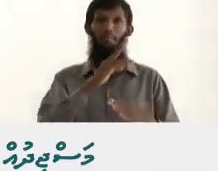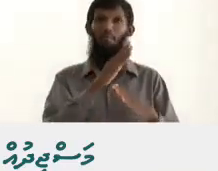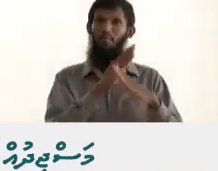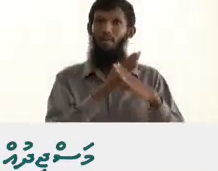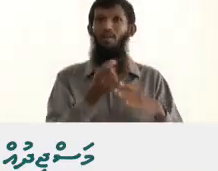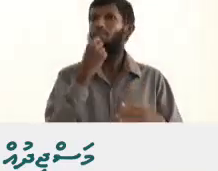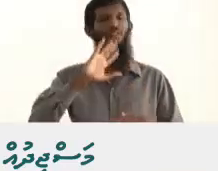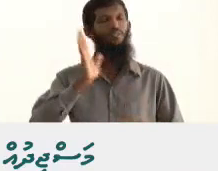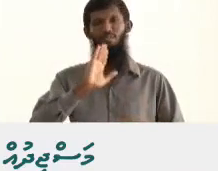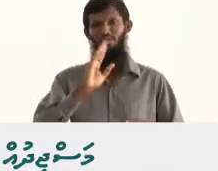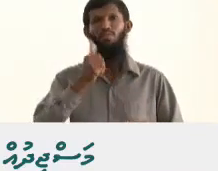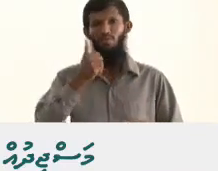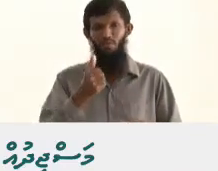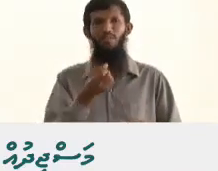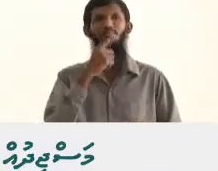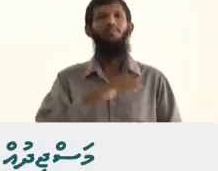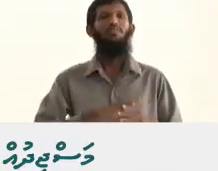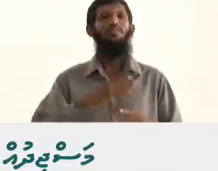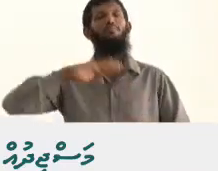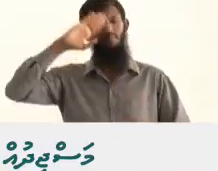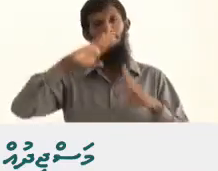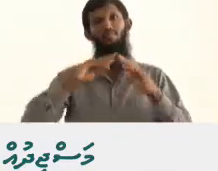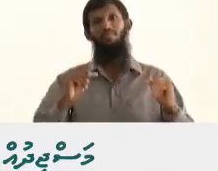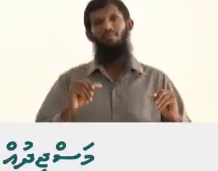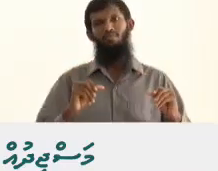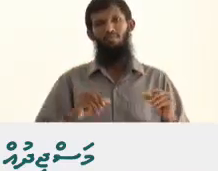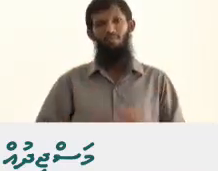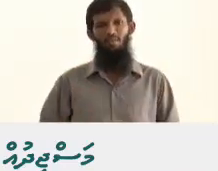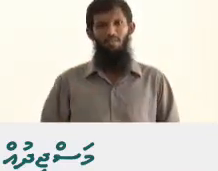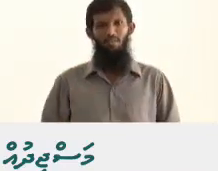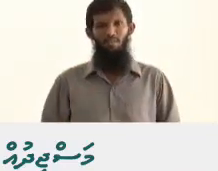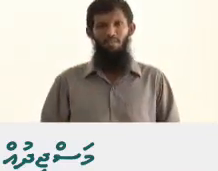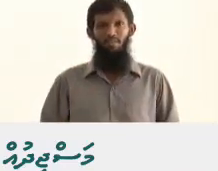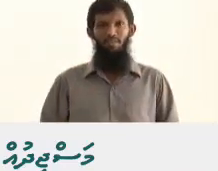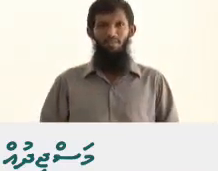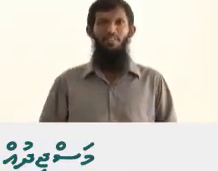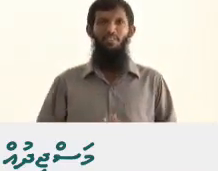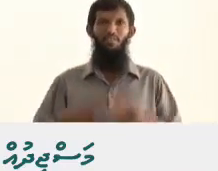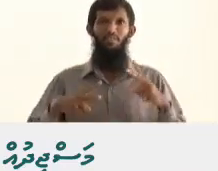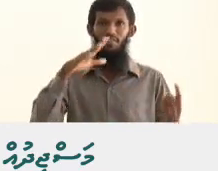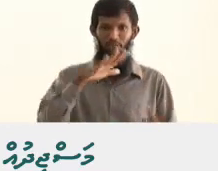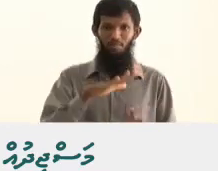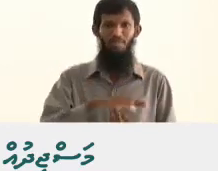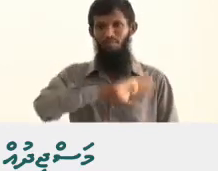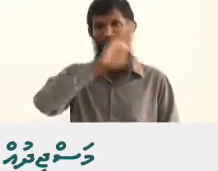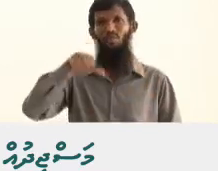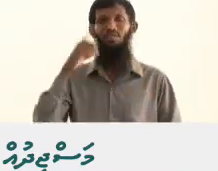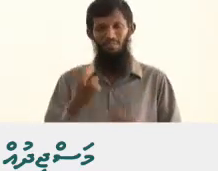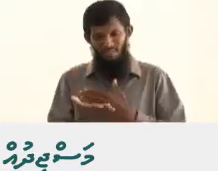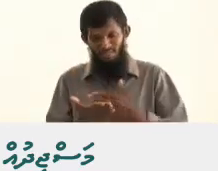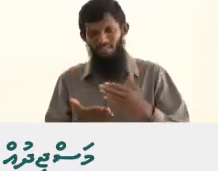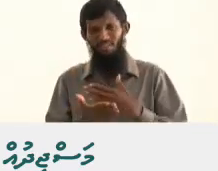farwa nukurash mege iturun saaf tahirukama wara bodu ahammiyat kamedde inje e